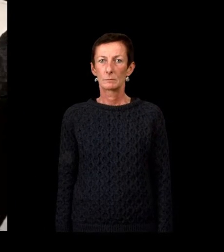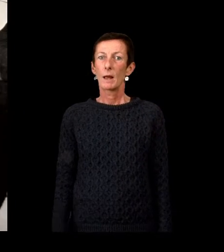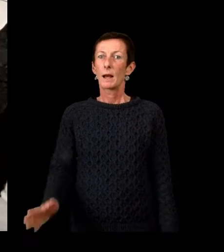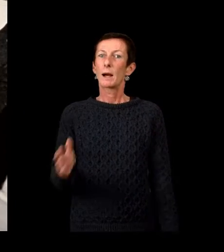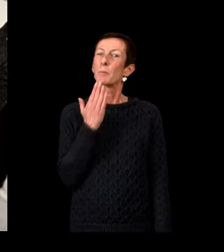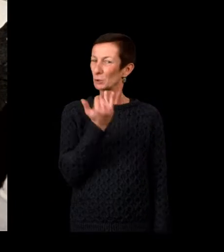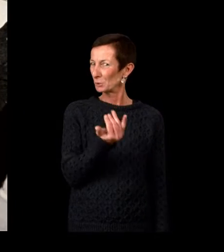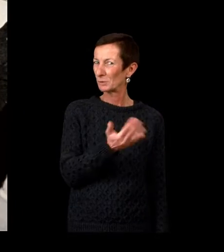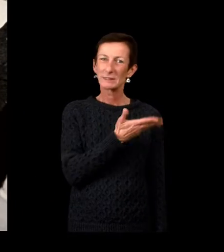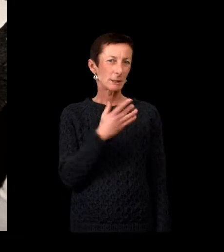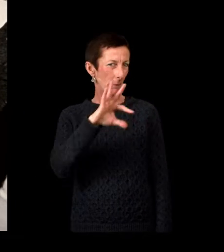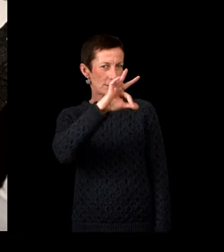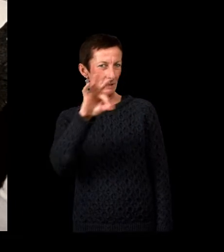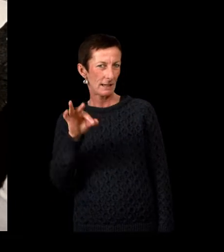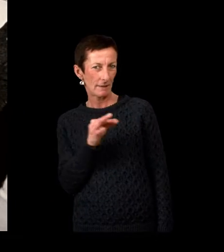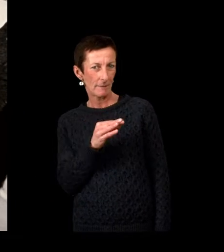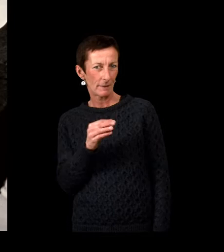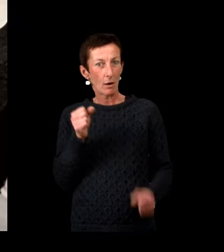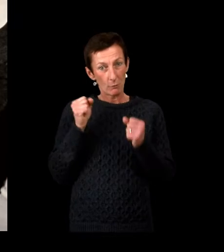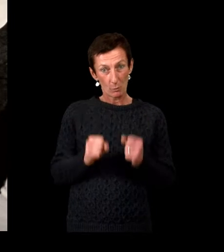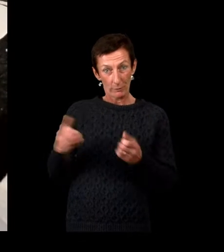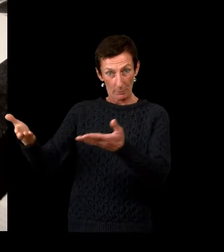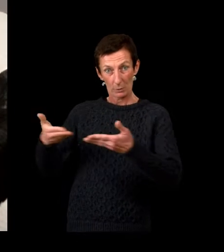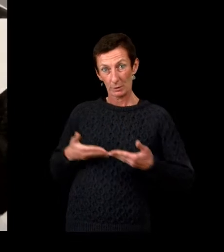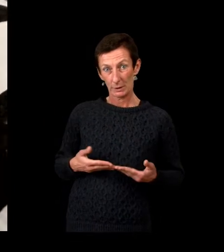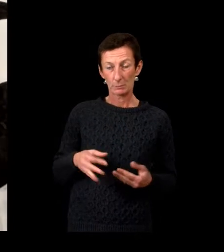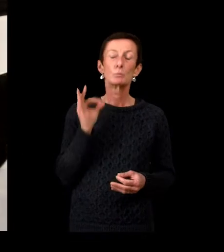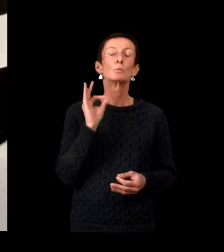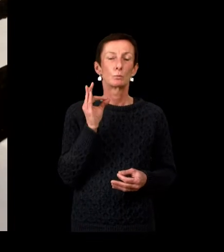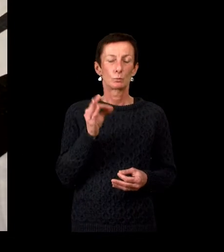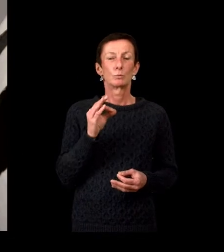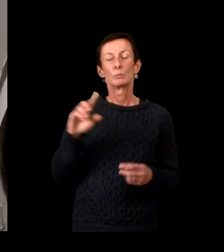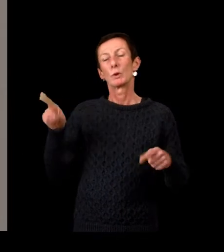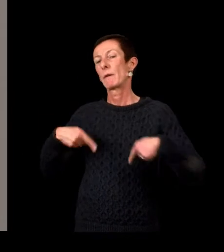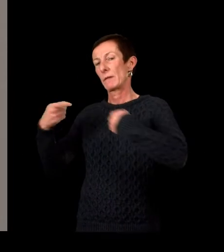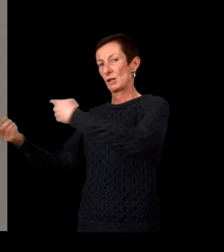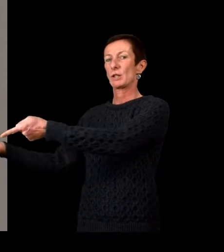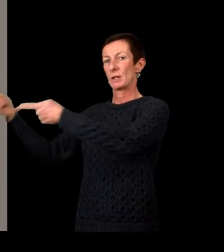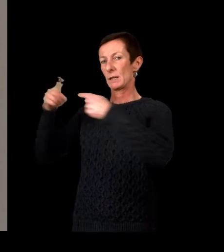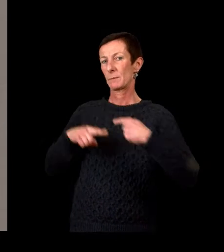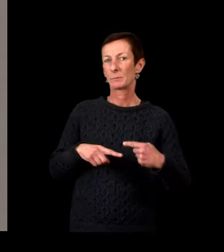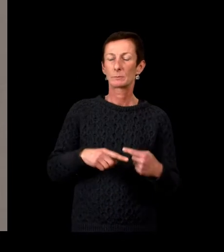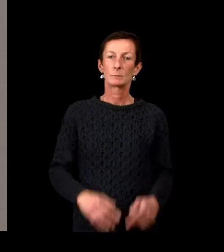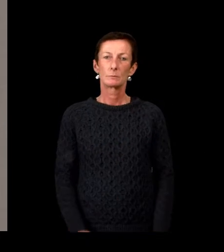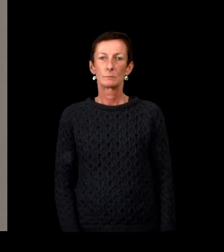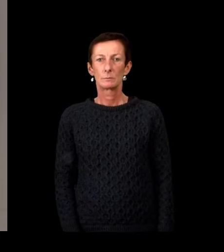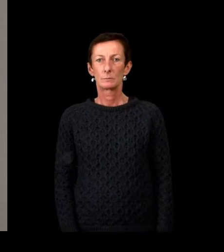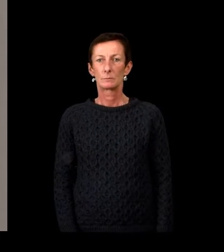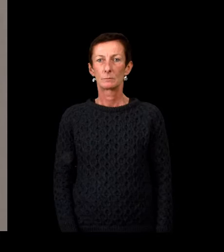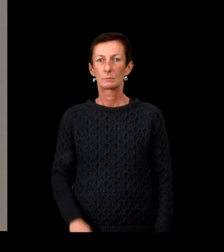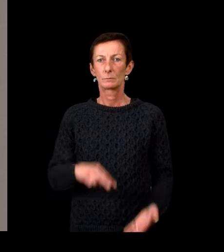Bonjour, je n'ai plus de sel. Est-ce que vous pouvez me dépanner? Je vais vous chercher ça, j'arrive.